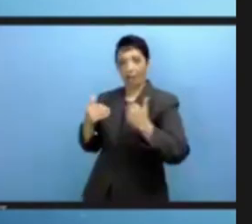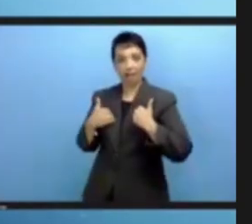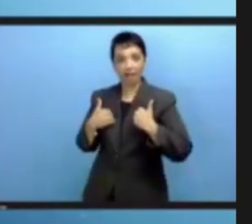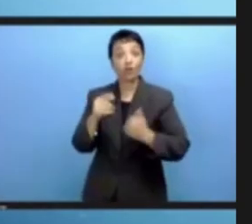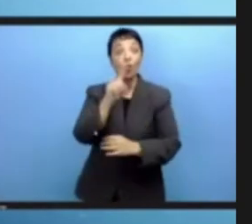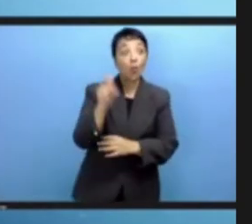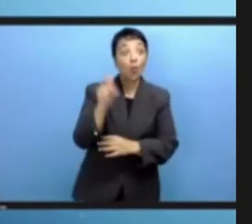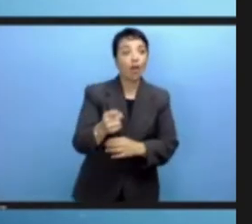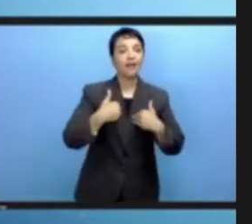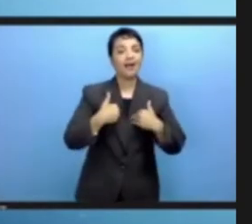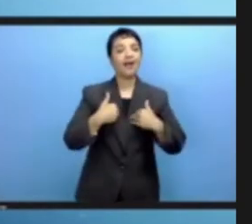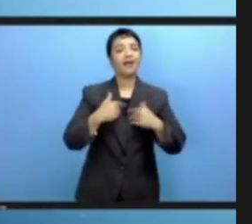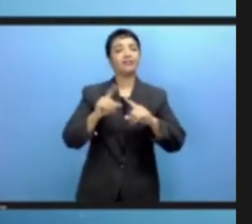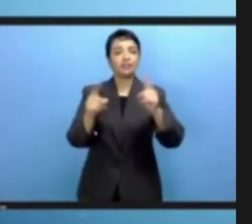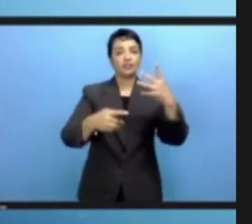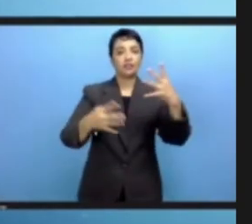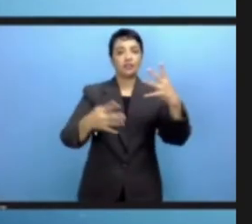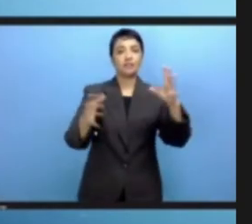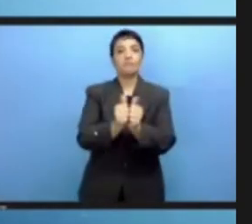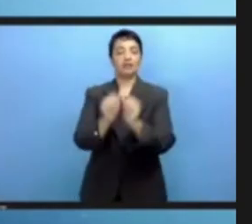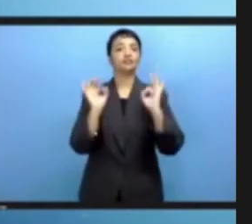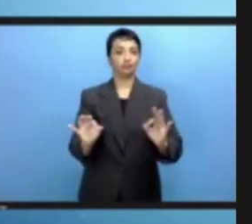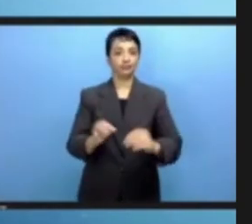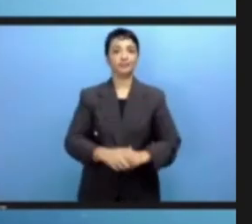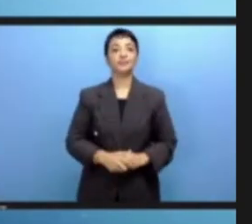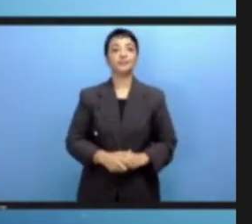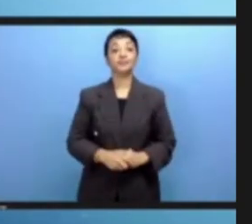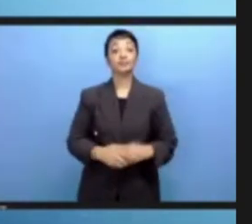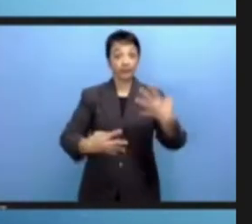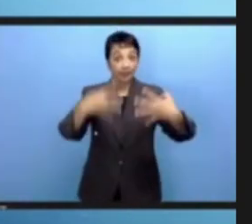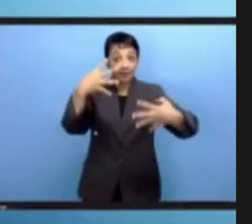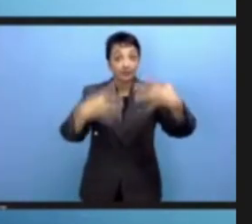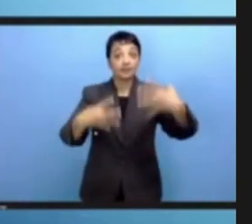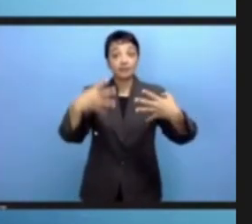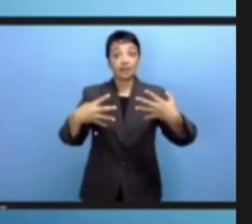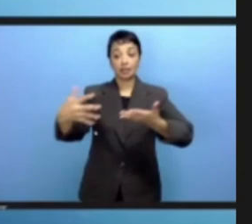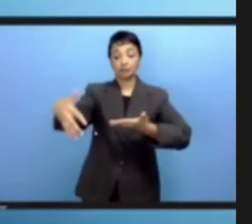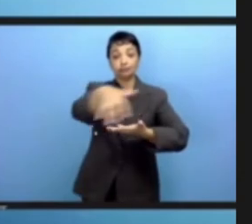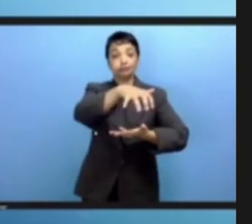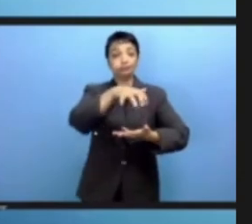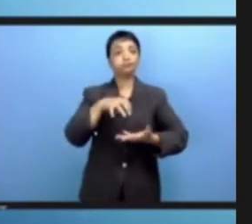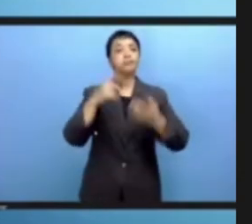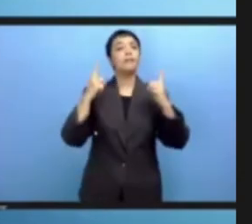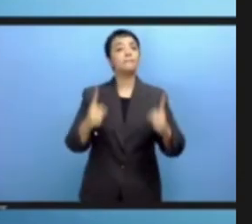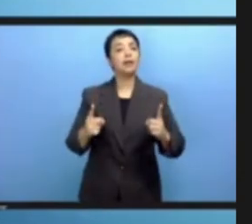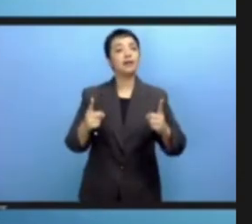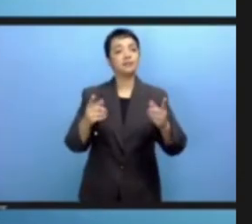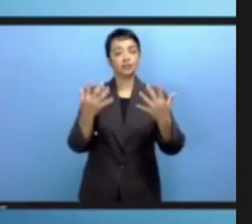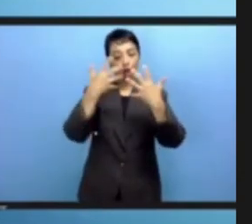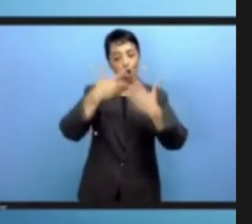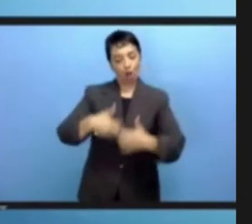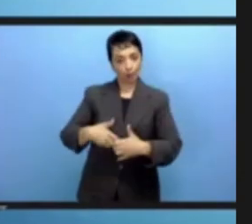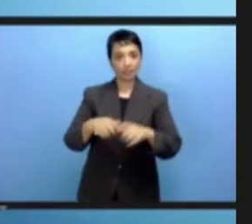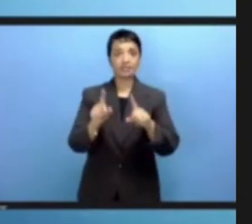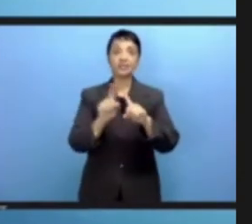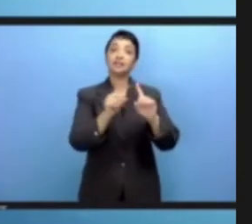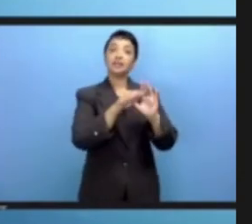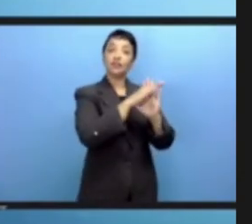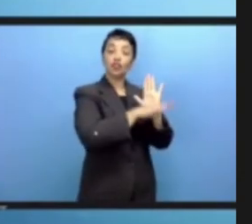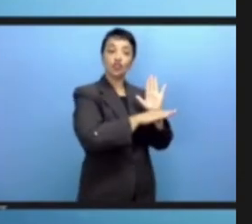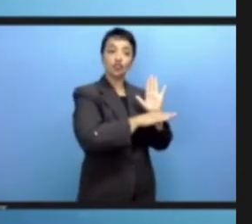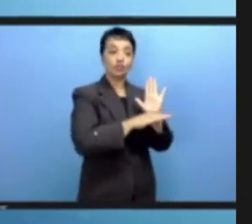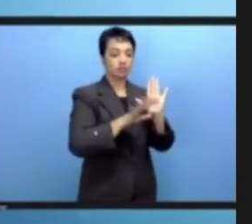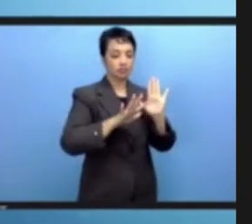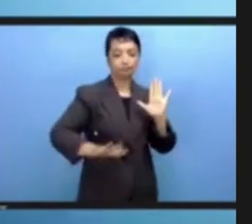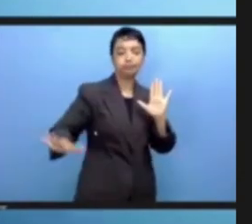renforcer l'intelligence artificielle en faveur de notre sécurité ou notre souveraineté nationale.